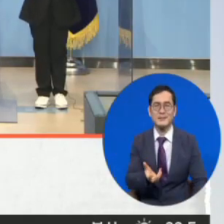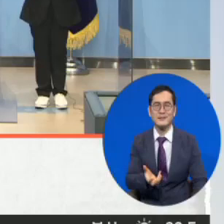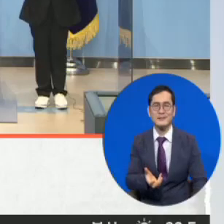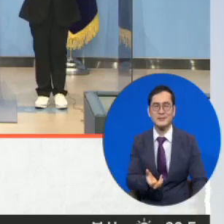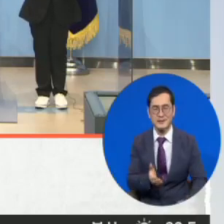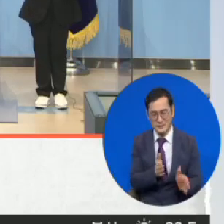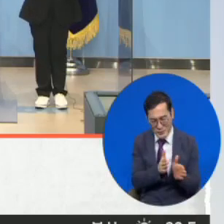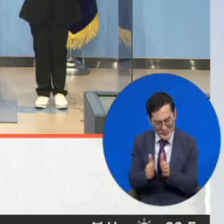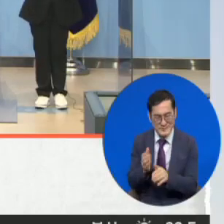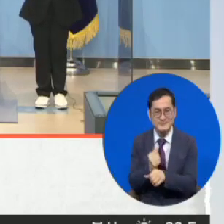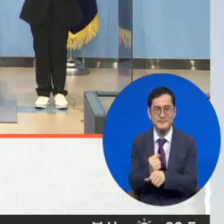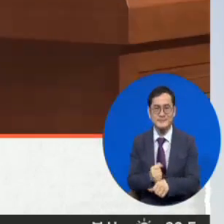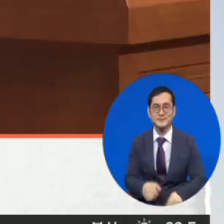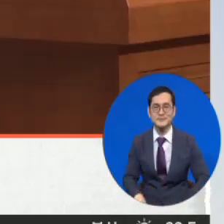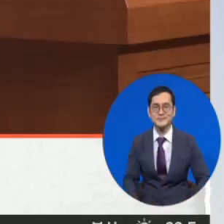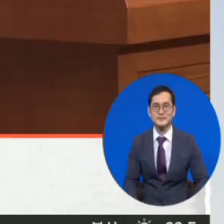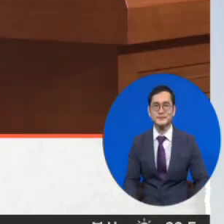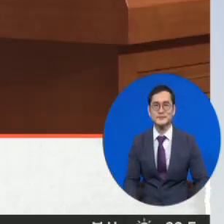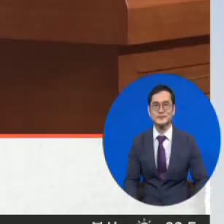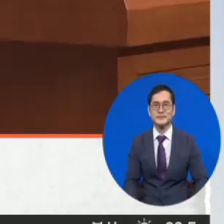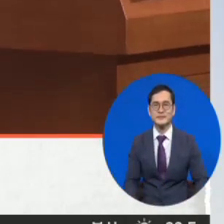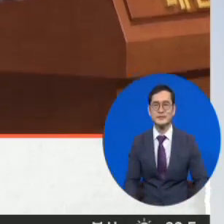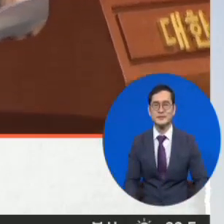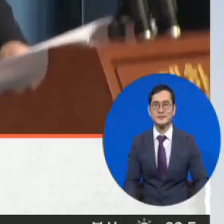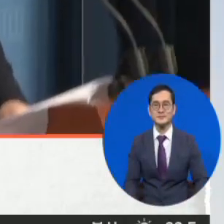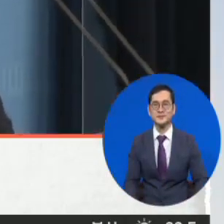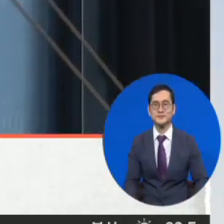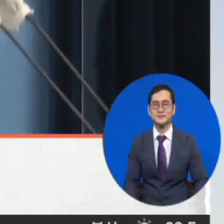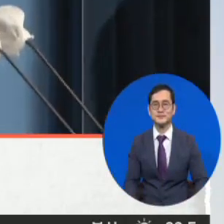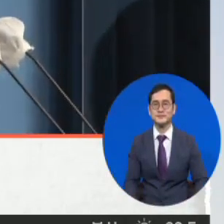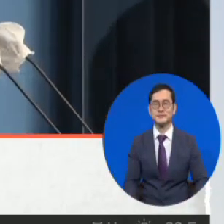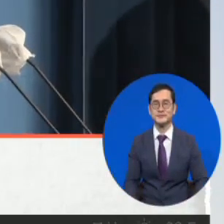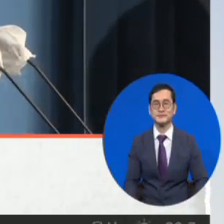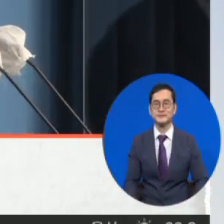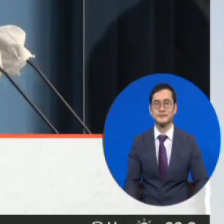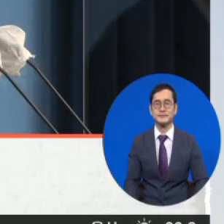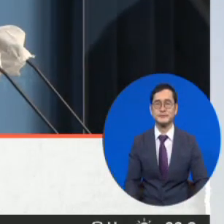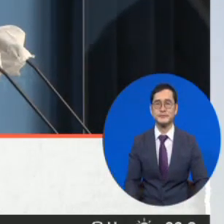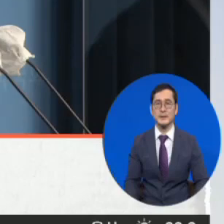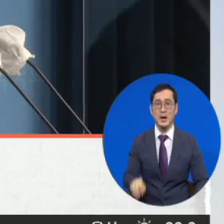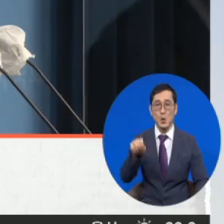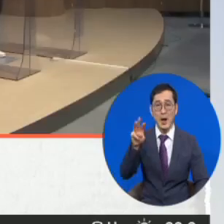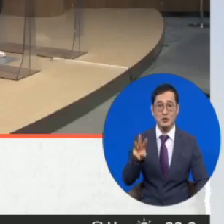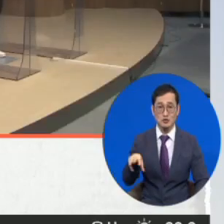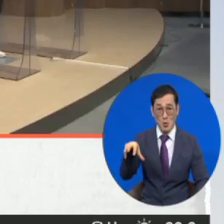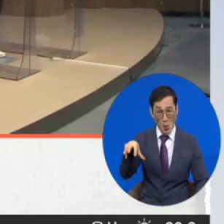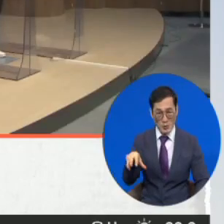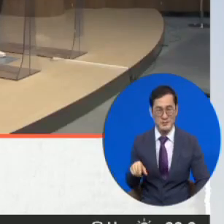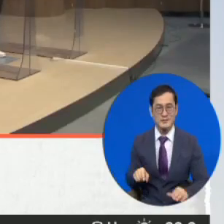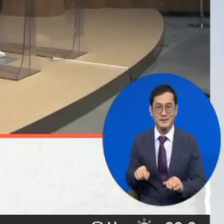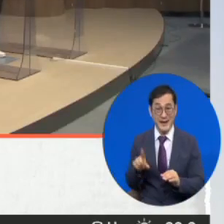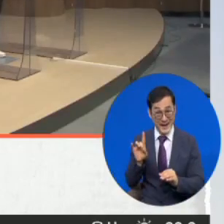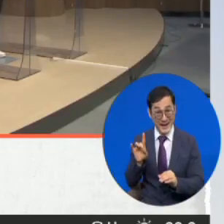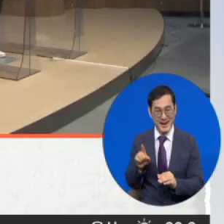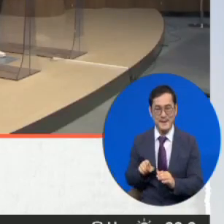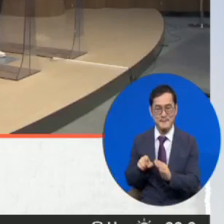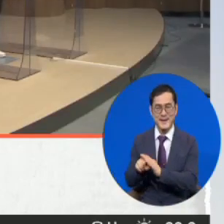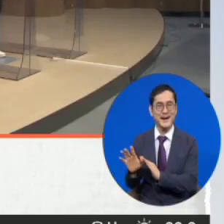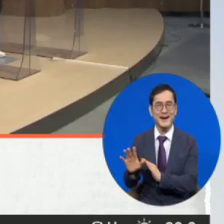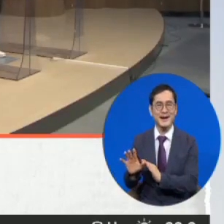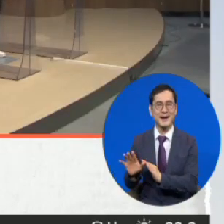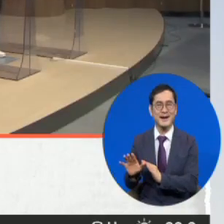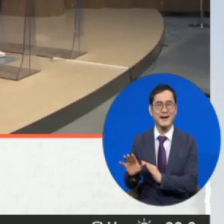의문스러운 것은 이번에 그 광주 쪽, 네, 전라남도 광주 쪽은 돌지 않고